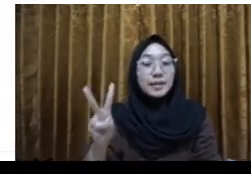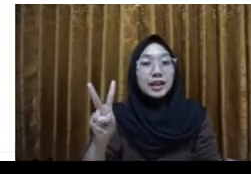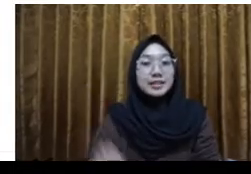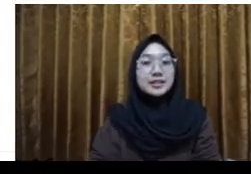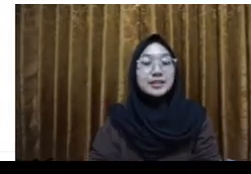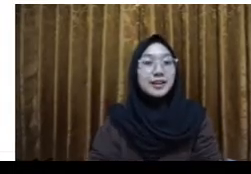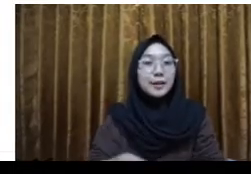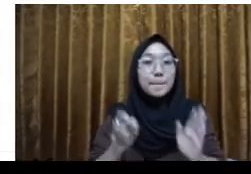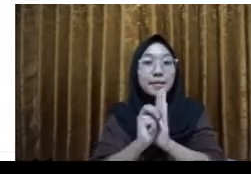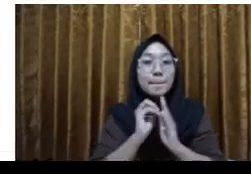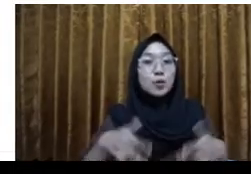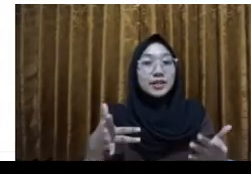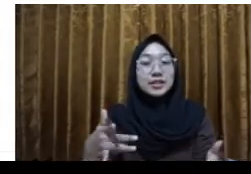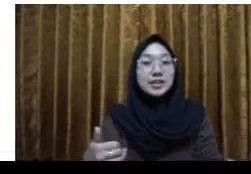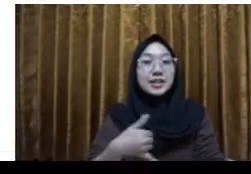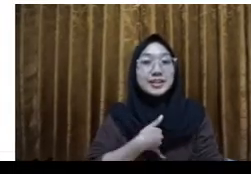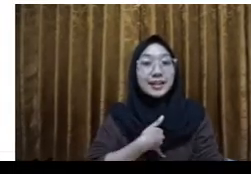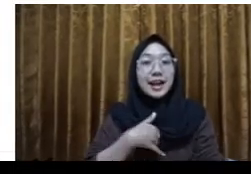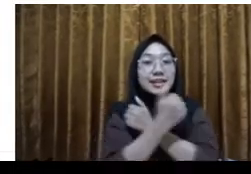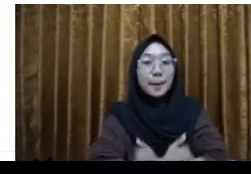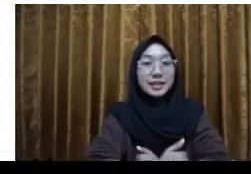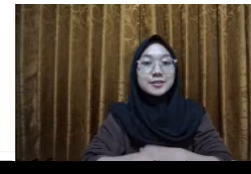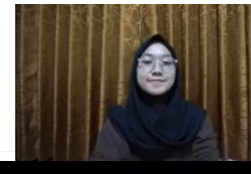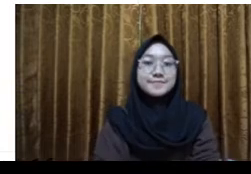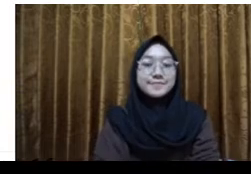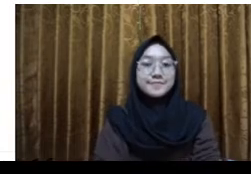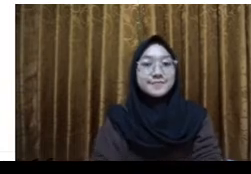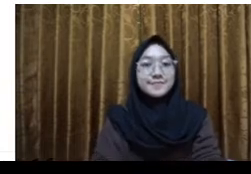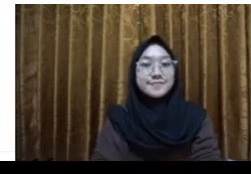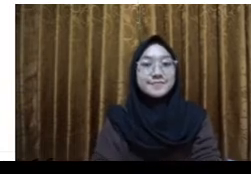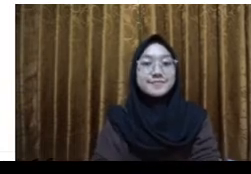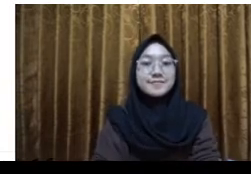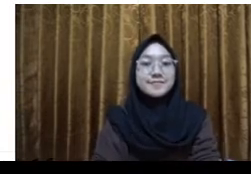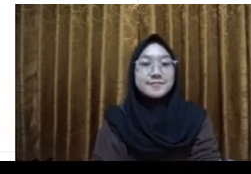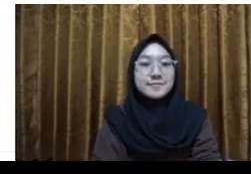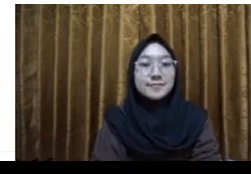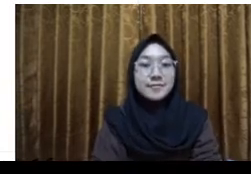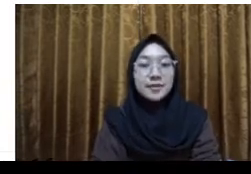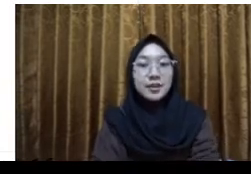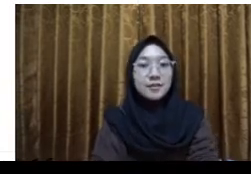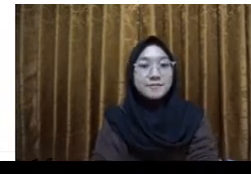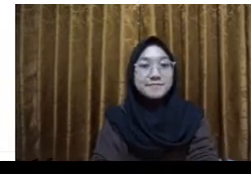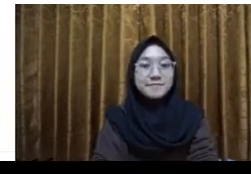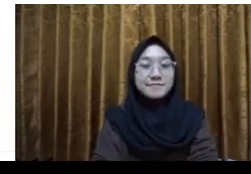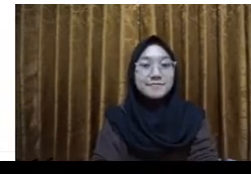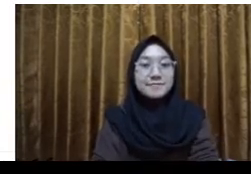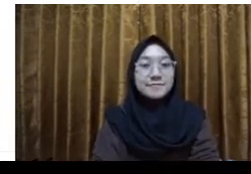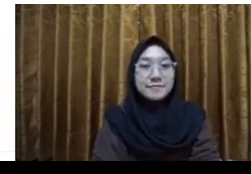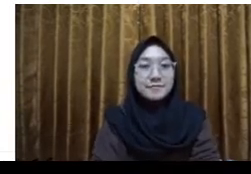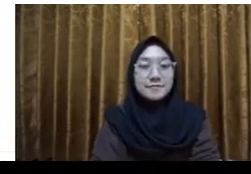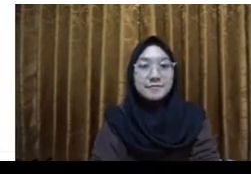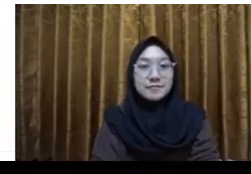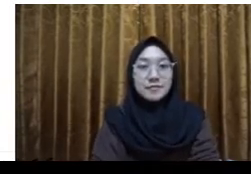semua versi yang pernah saya gunakan, dari mulai 10, 11, 12, 14 gitu.